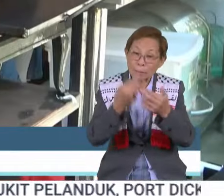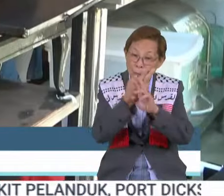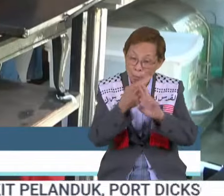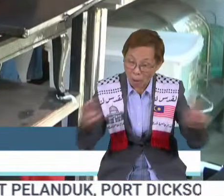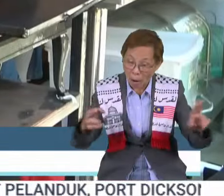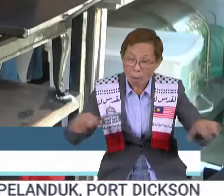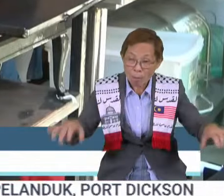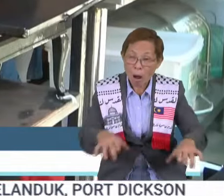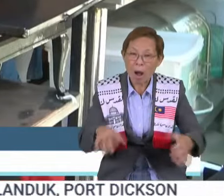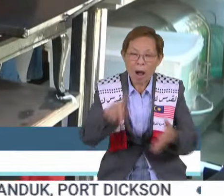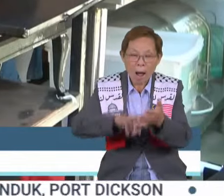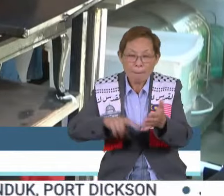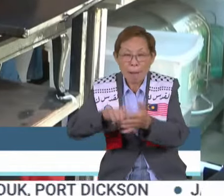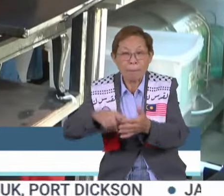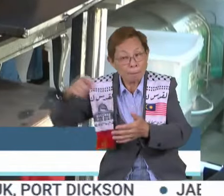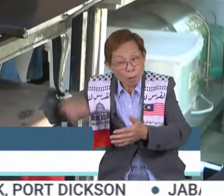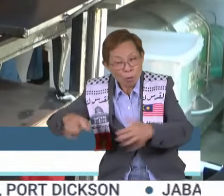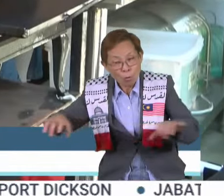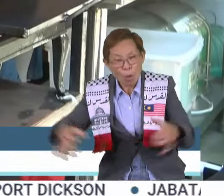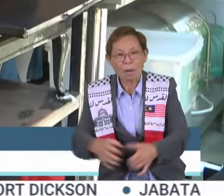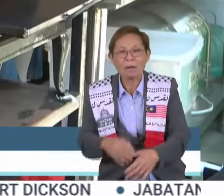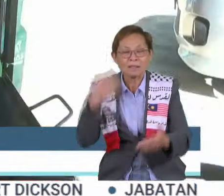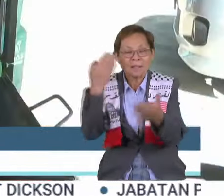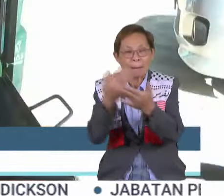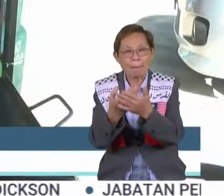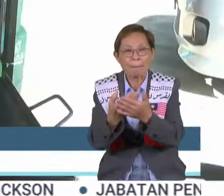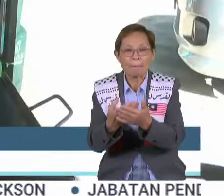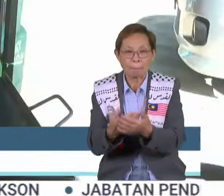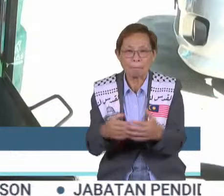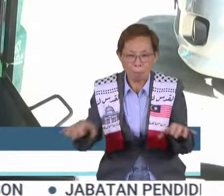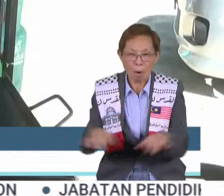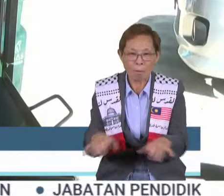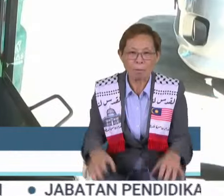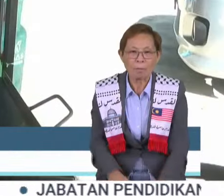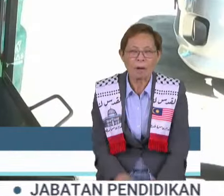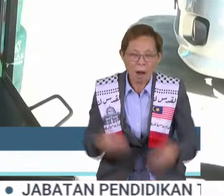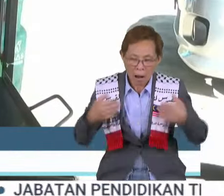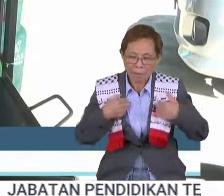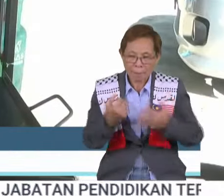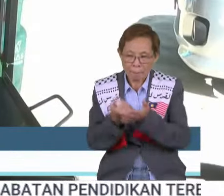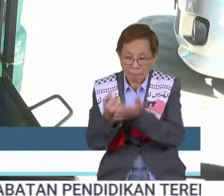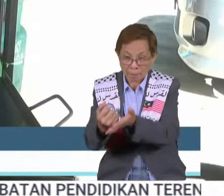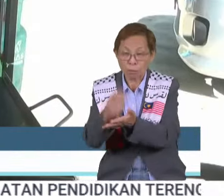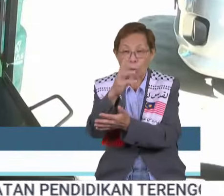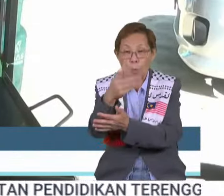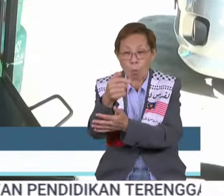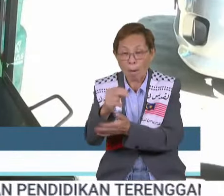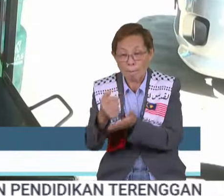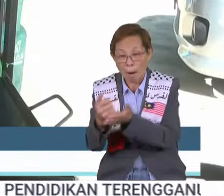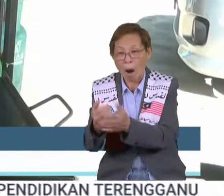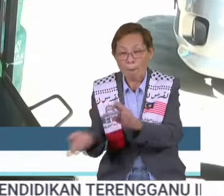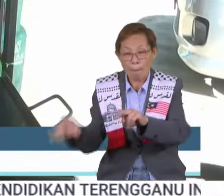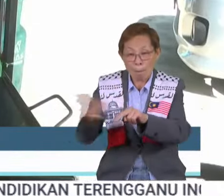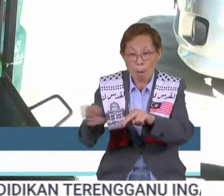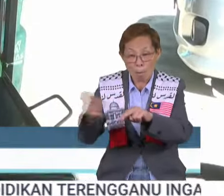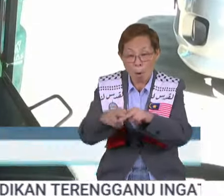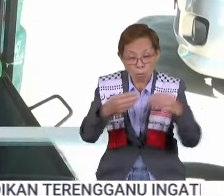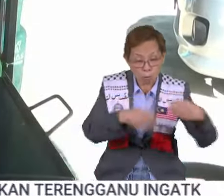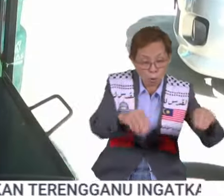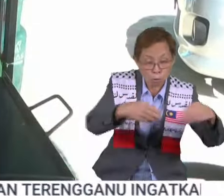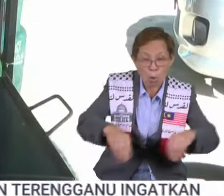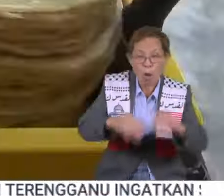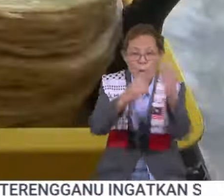untuk apa-apa yang patut jelah yang setakat dia boleh buat. Turut membantu Wan Muhammad Adli meningkatkan hasil jualan